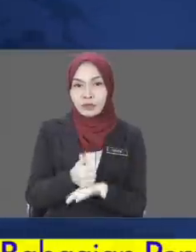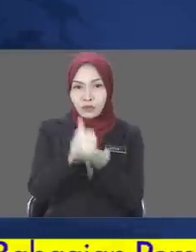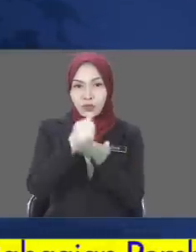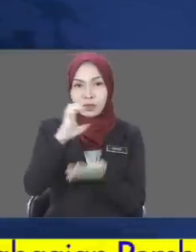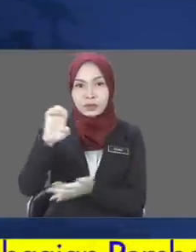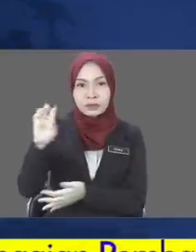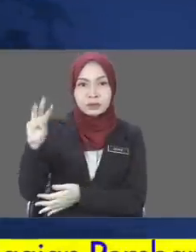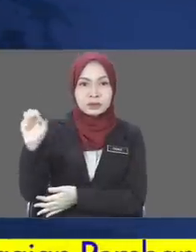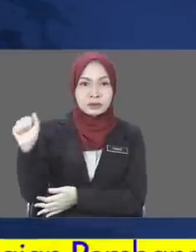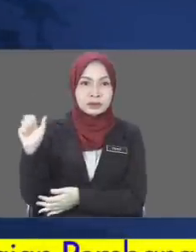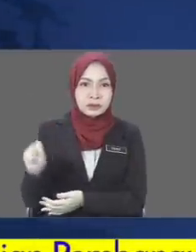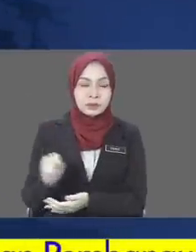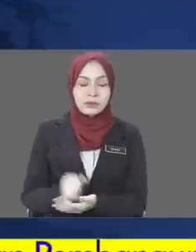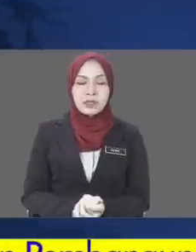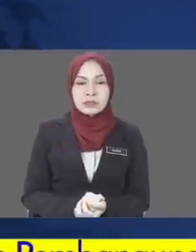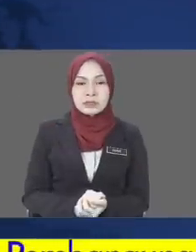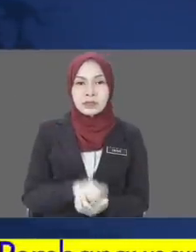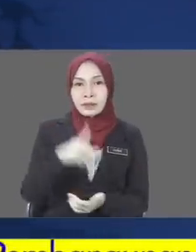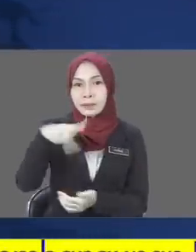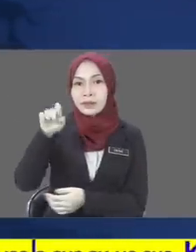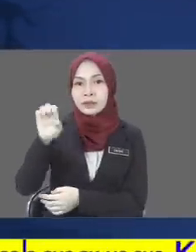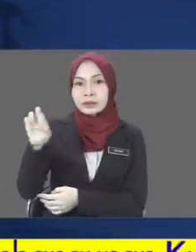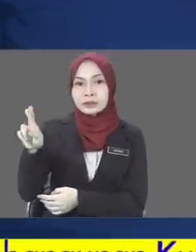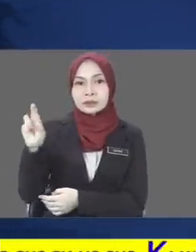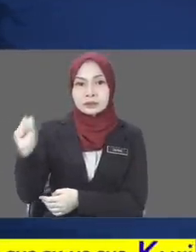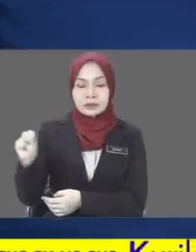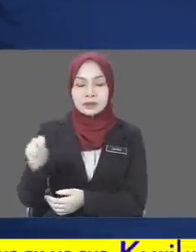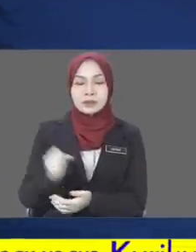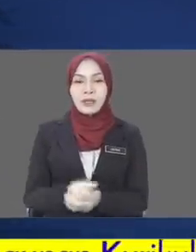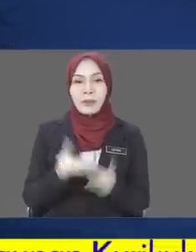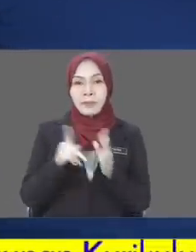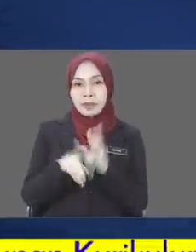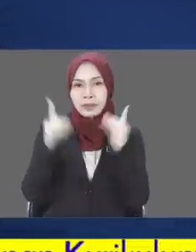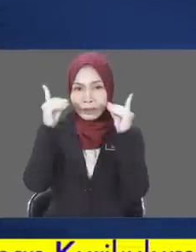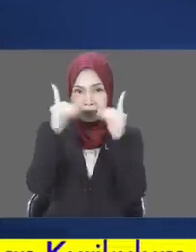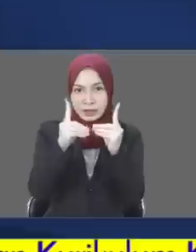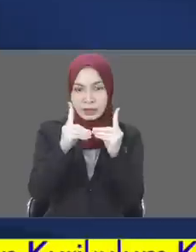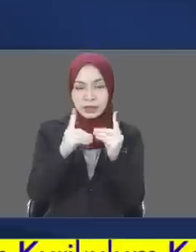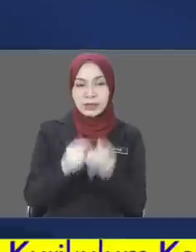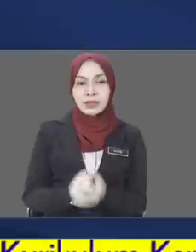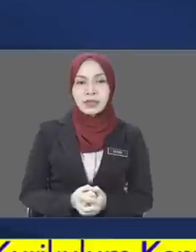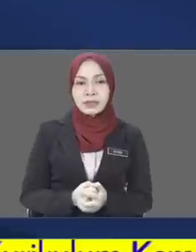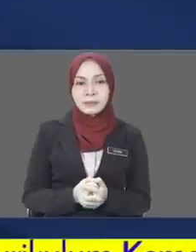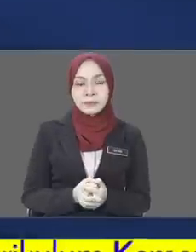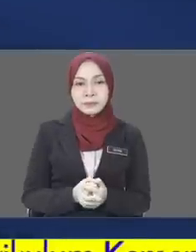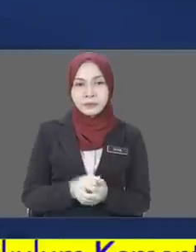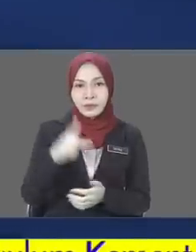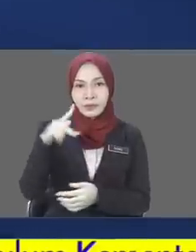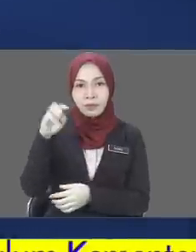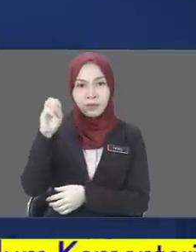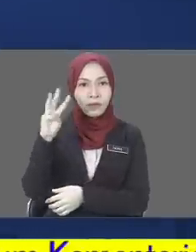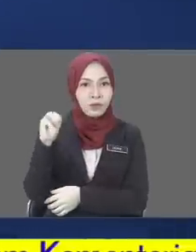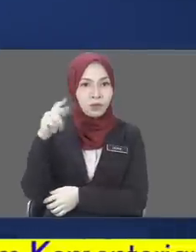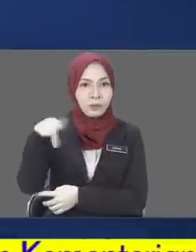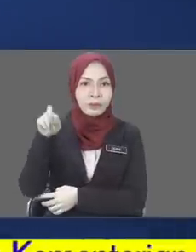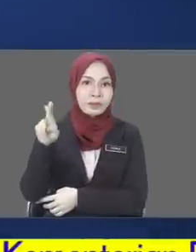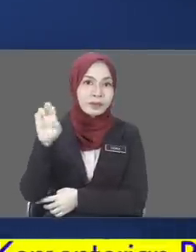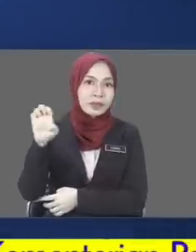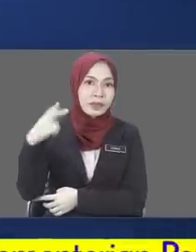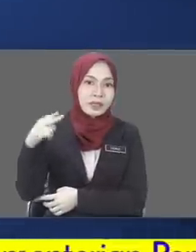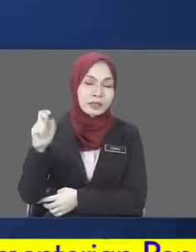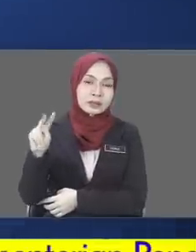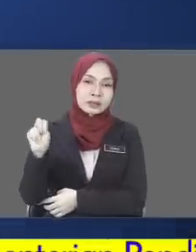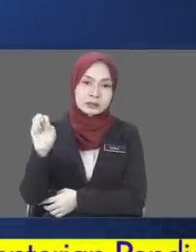cemas bias adalah bersifat pendidikan security comprehensif atau kompiensi favorite education